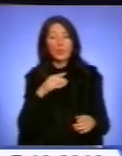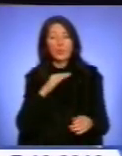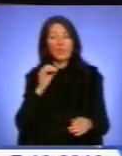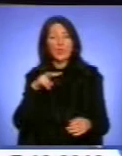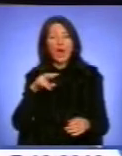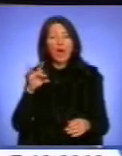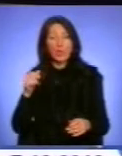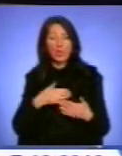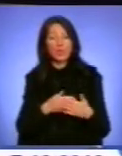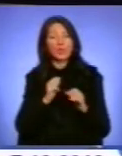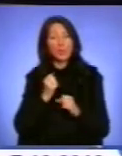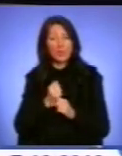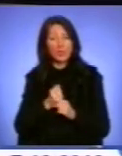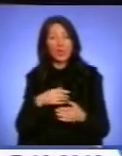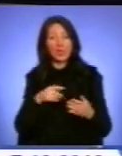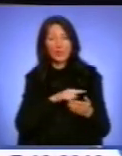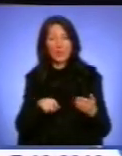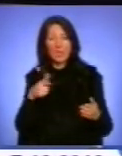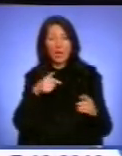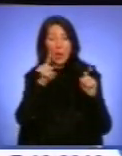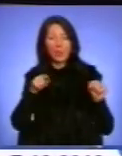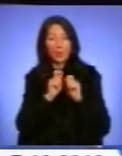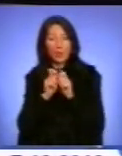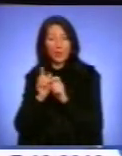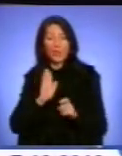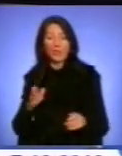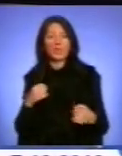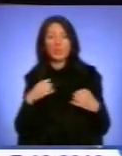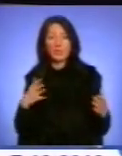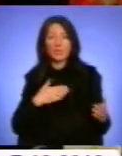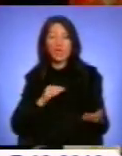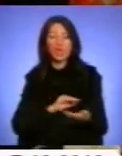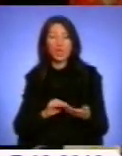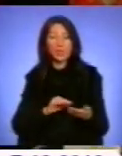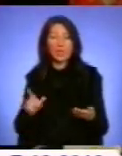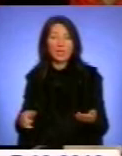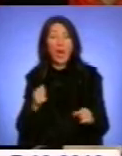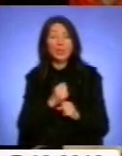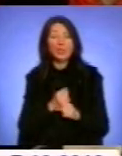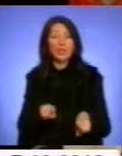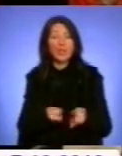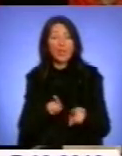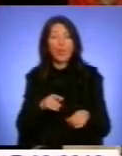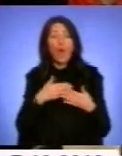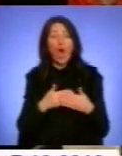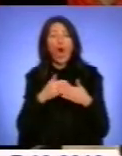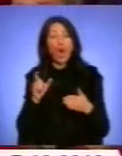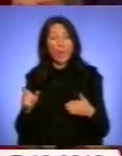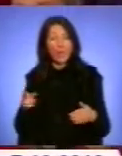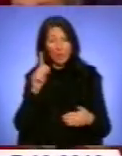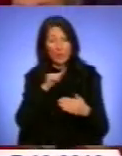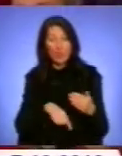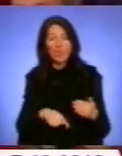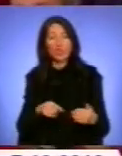грамотами і подарунками. Побували на урочистостях наші кореспонденти. Працювати так, щоб громада довіряла.